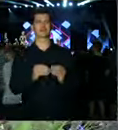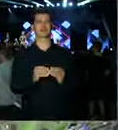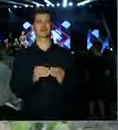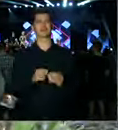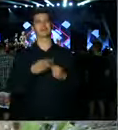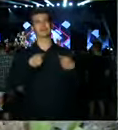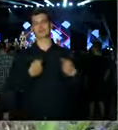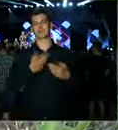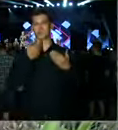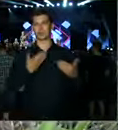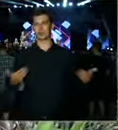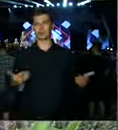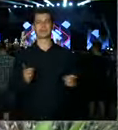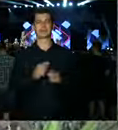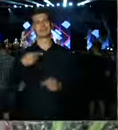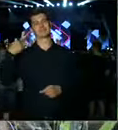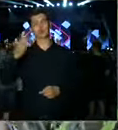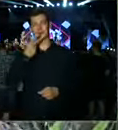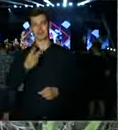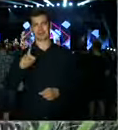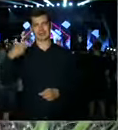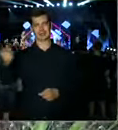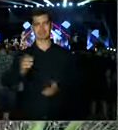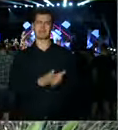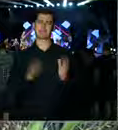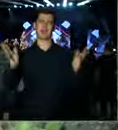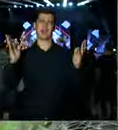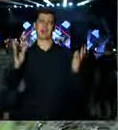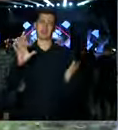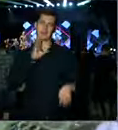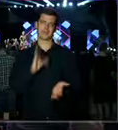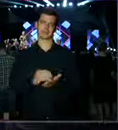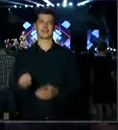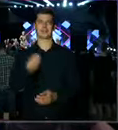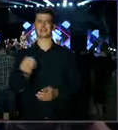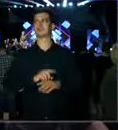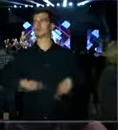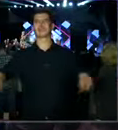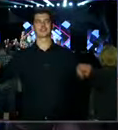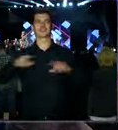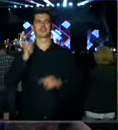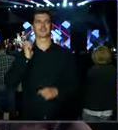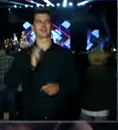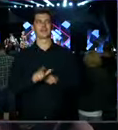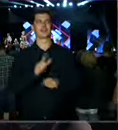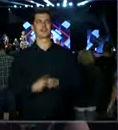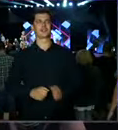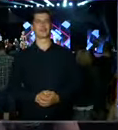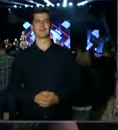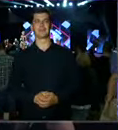Państwu dziękujemy. I do miłego zobaczenia. Proszę o wielkie brawa raz jeszcze na zakończenie dla wszystkich naszych pań.